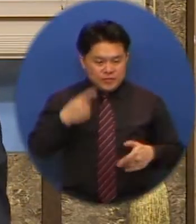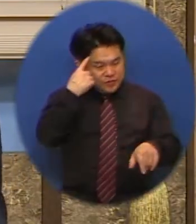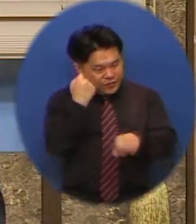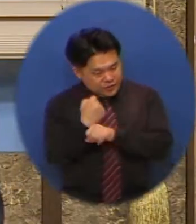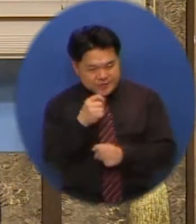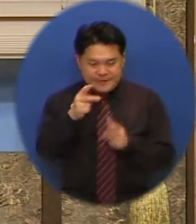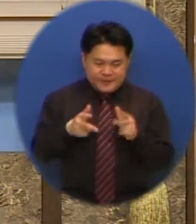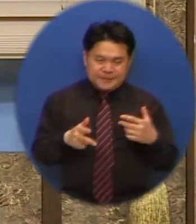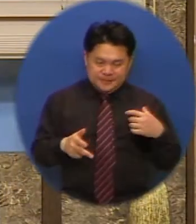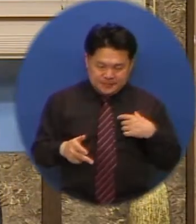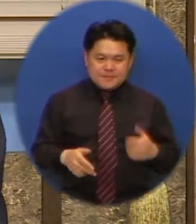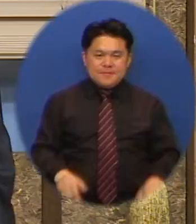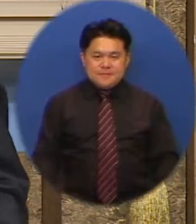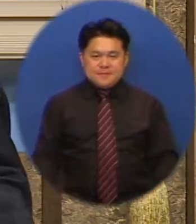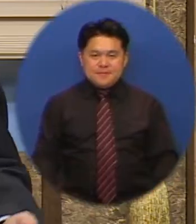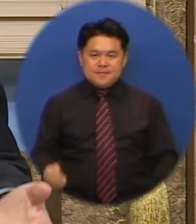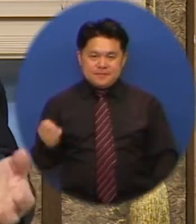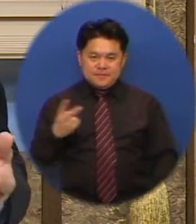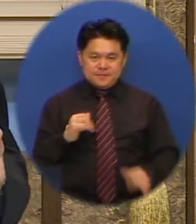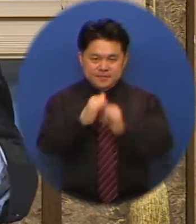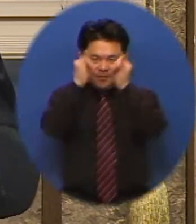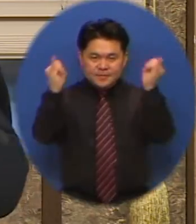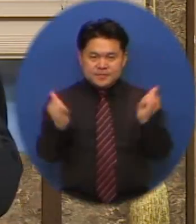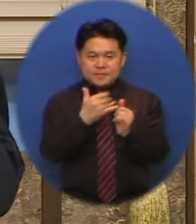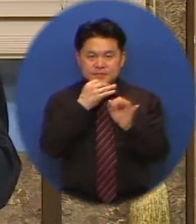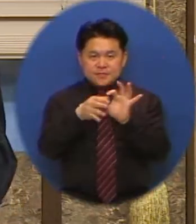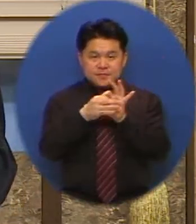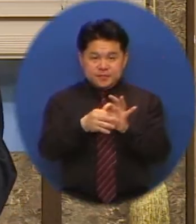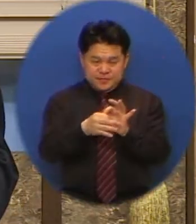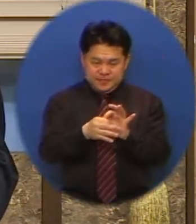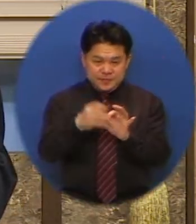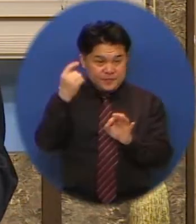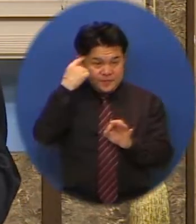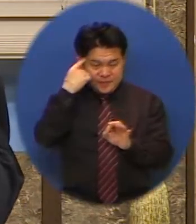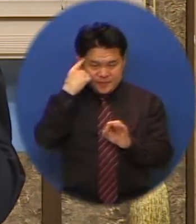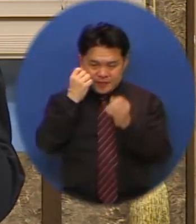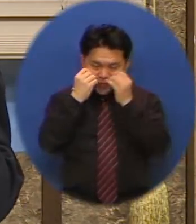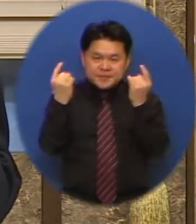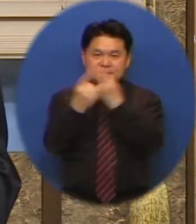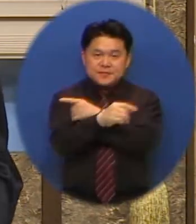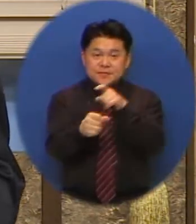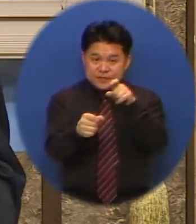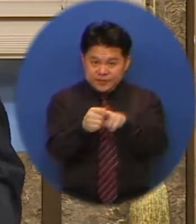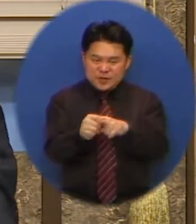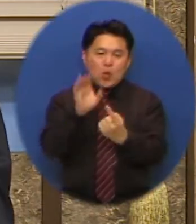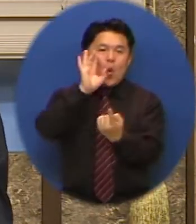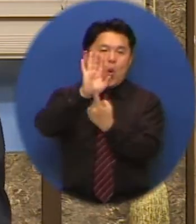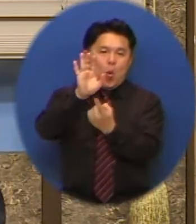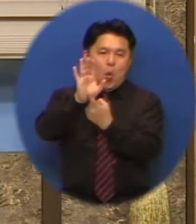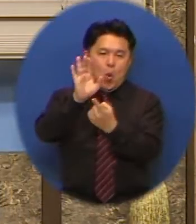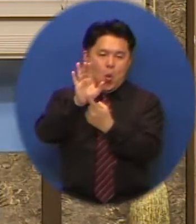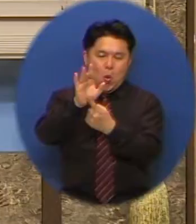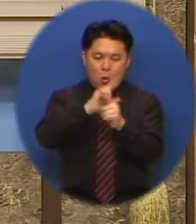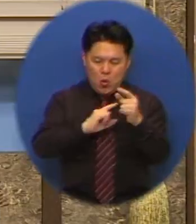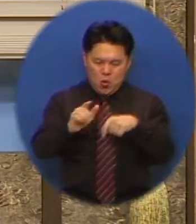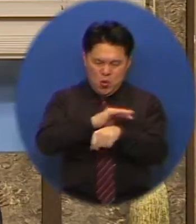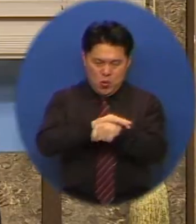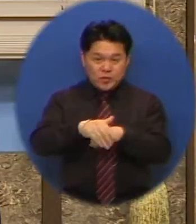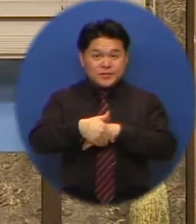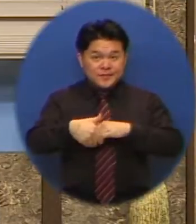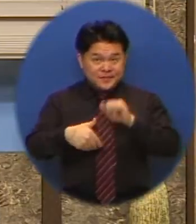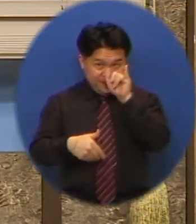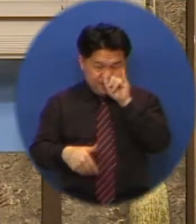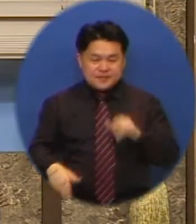연구 사업도 하고 또 사회복지계에 대한 인식을 새롭게 하기 위해서 저희가 이제 홍보 기능도 좀 네.